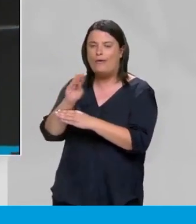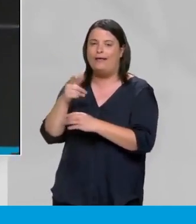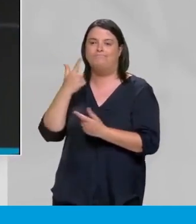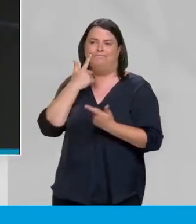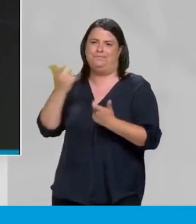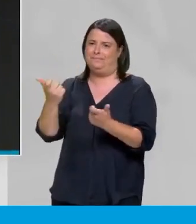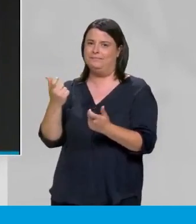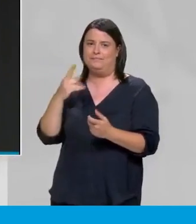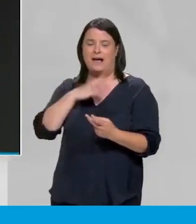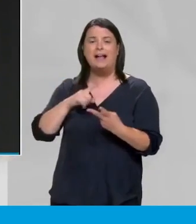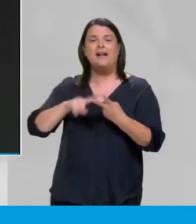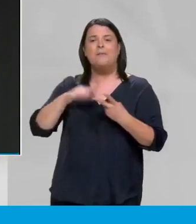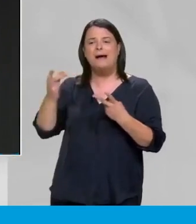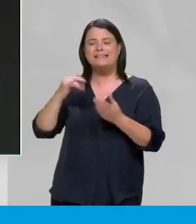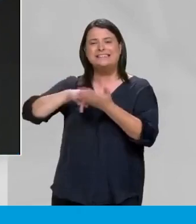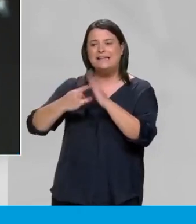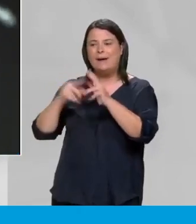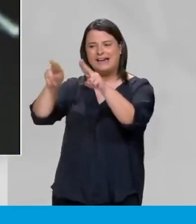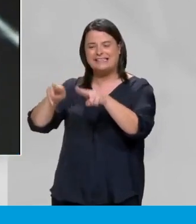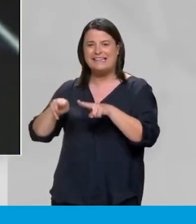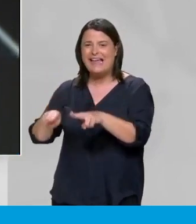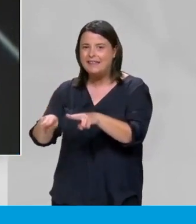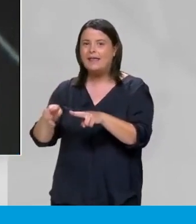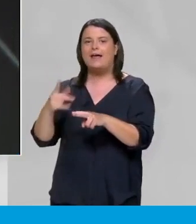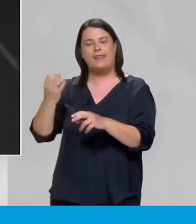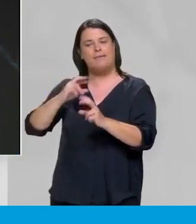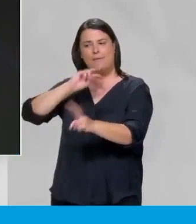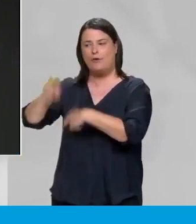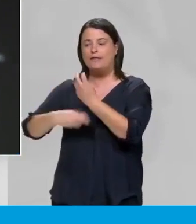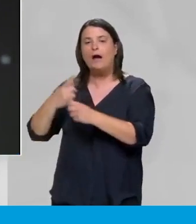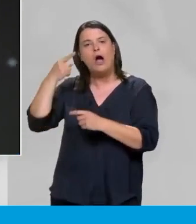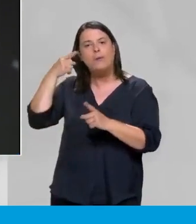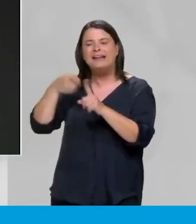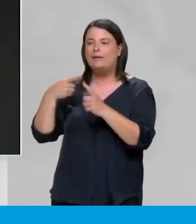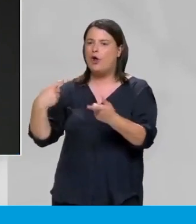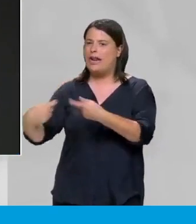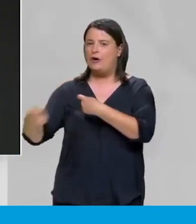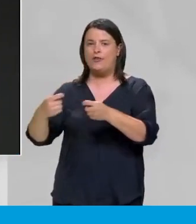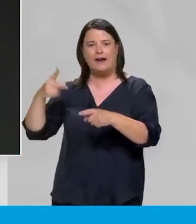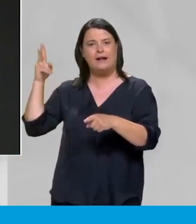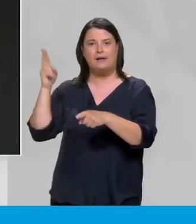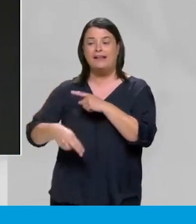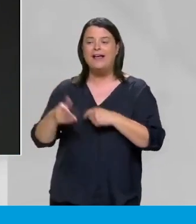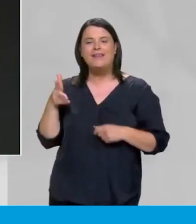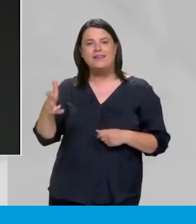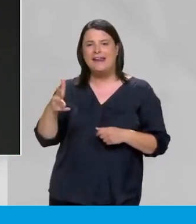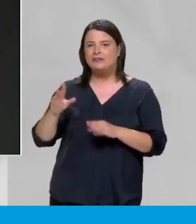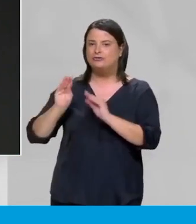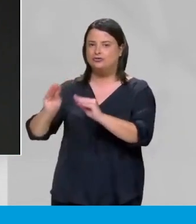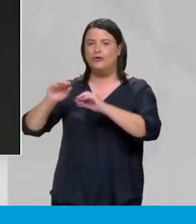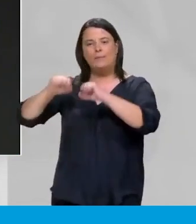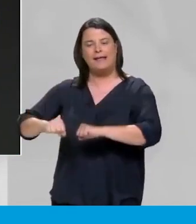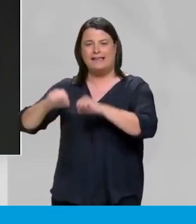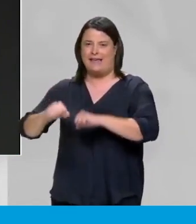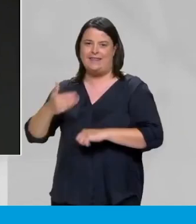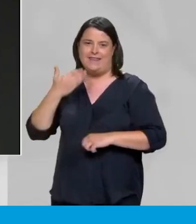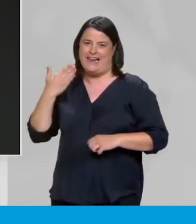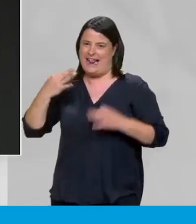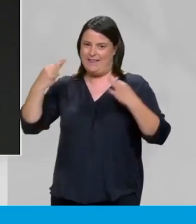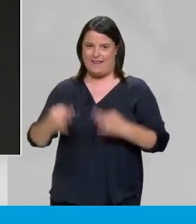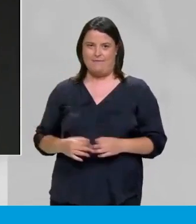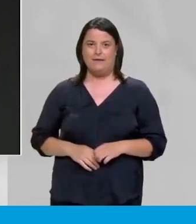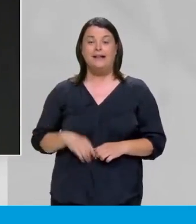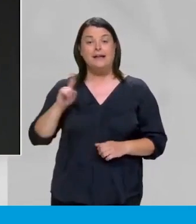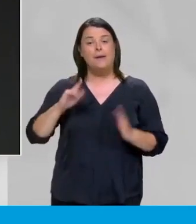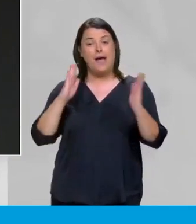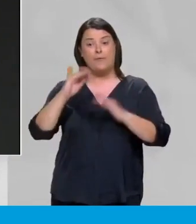modificar un sistema de residencias para que nunca máis se faga negocio co dereito a unha vellez digna. Pero esta